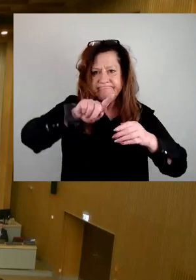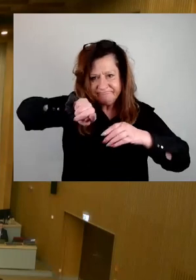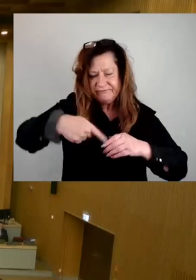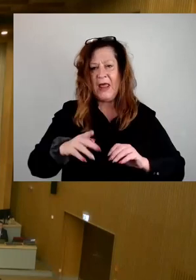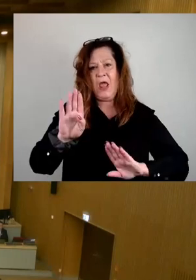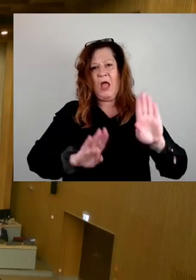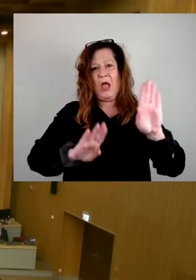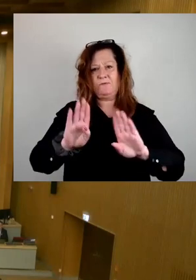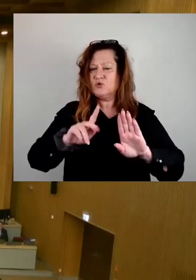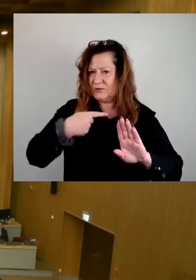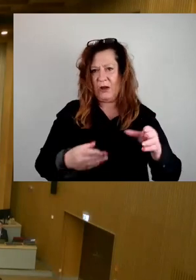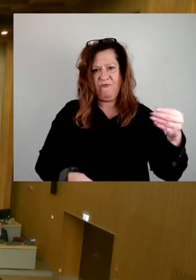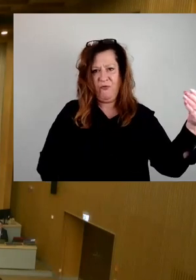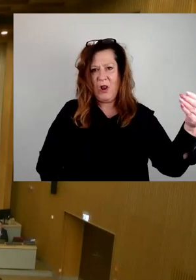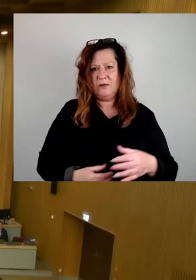Vorlagen.